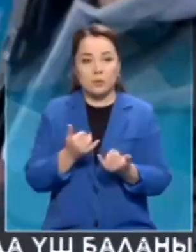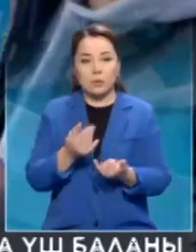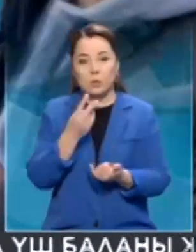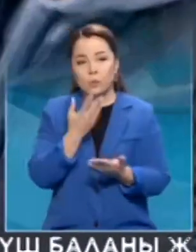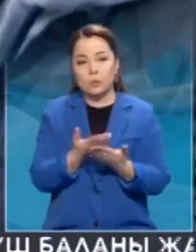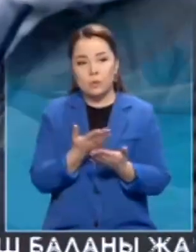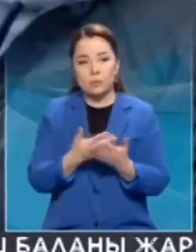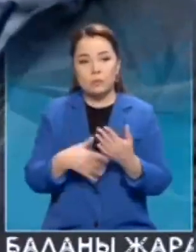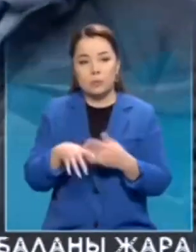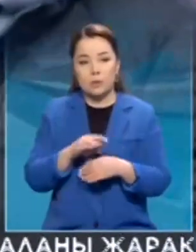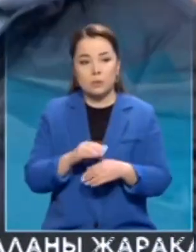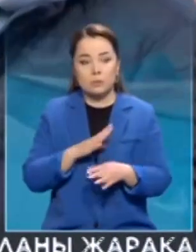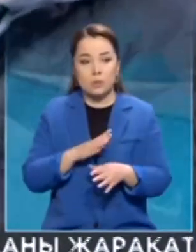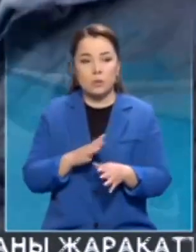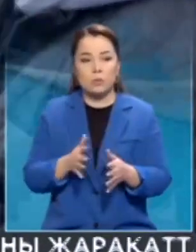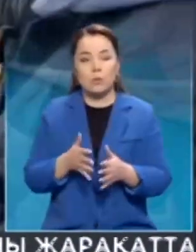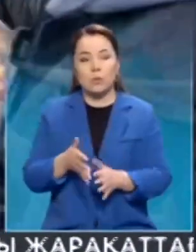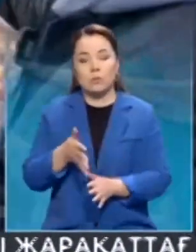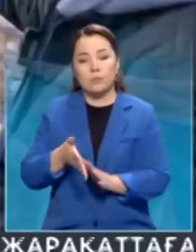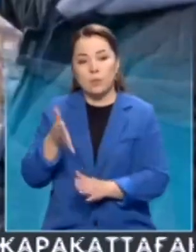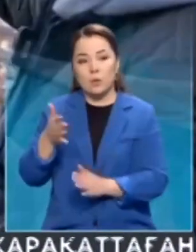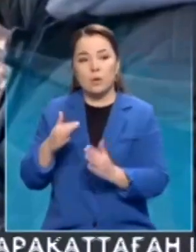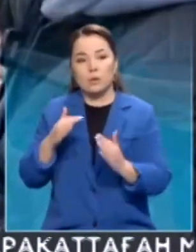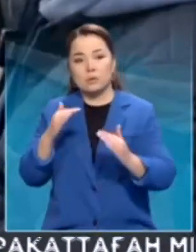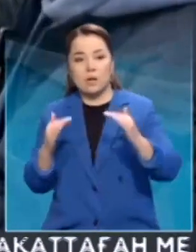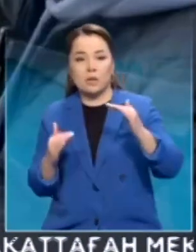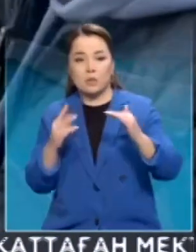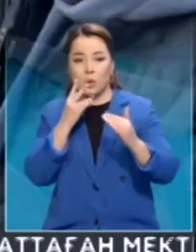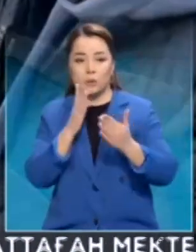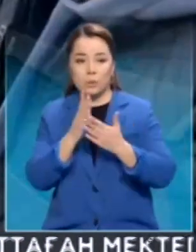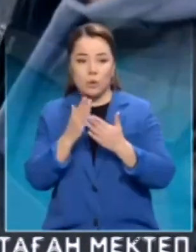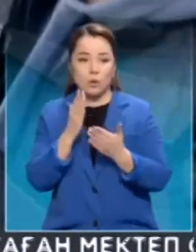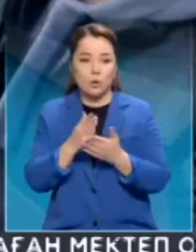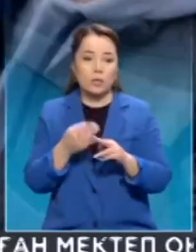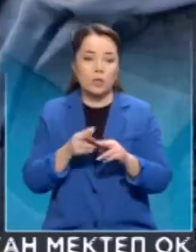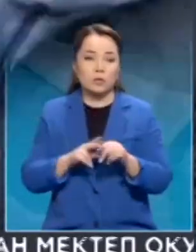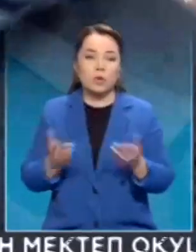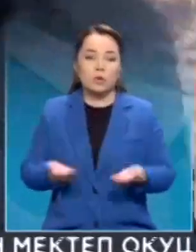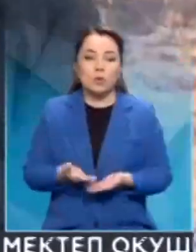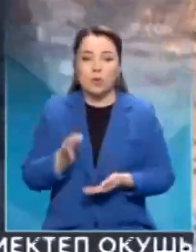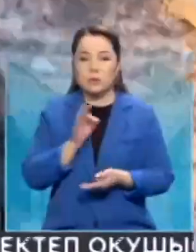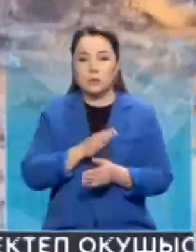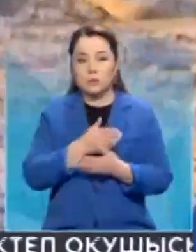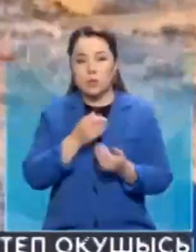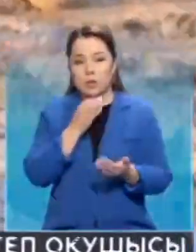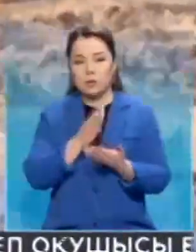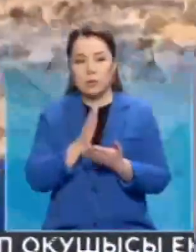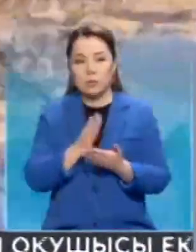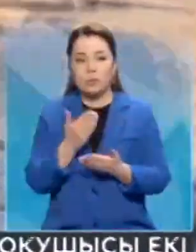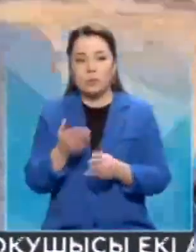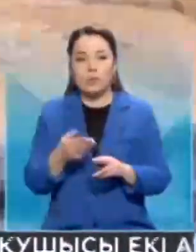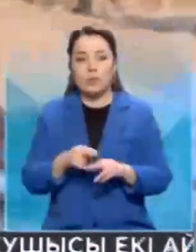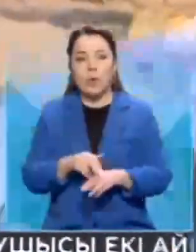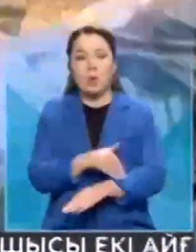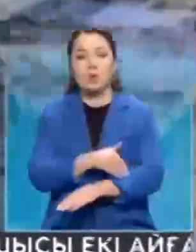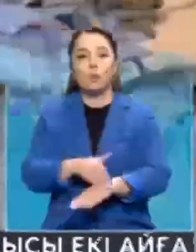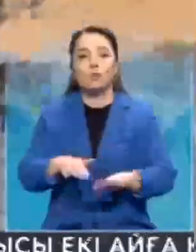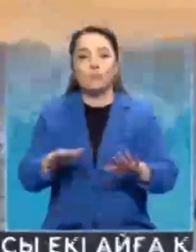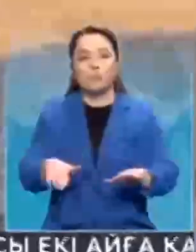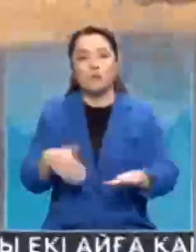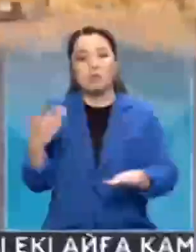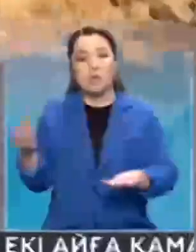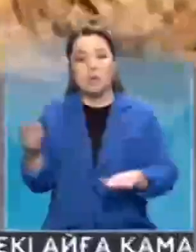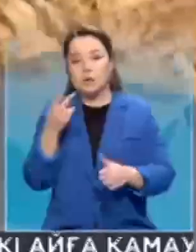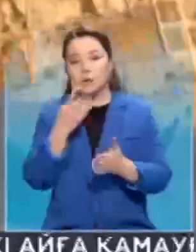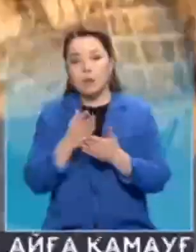көрініп тұрған биік үйлердің де қисайып тұрғанын байқауға болады. Олар да тұруға жарамсыз күйге түскен. Ал енді көшенің мына бетіне қарай